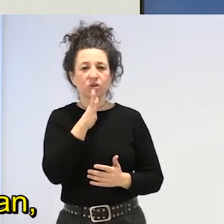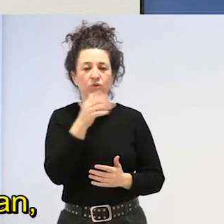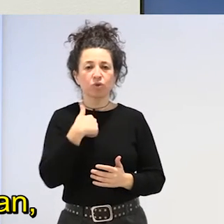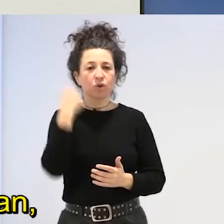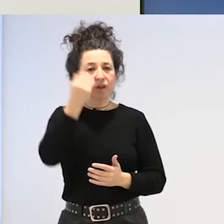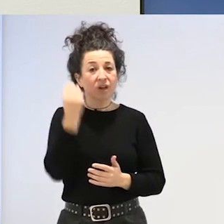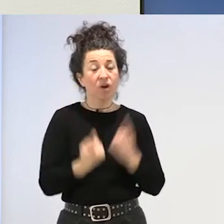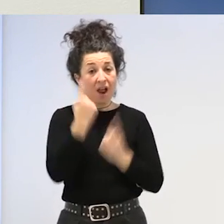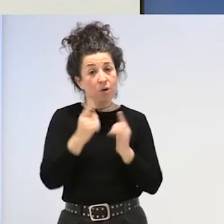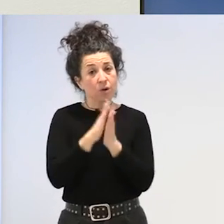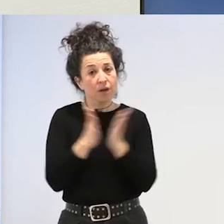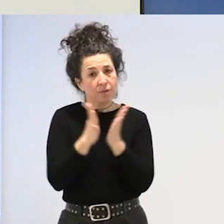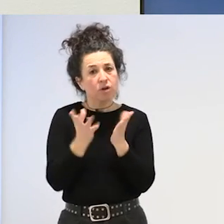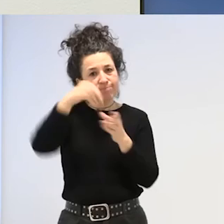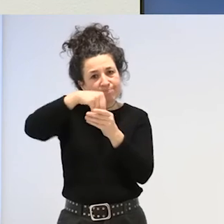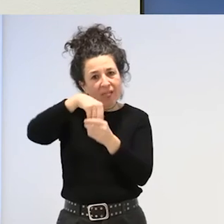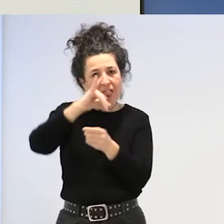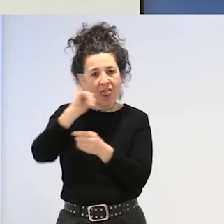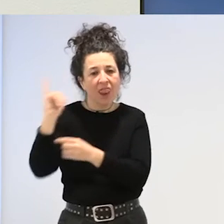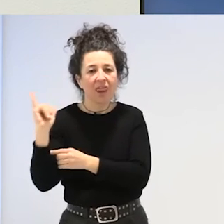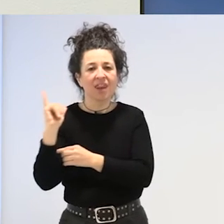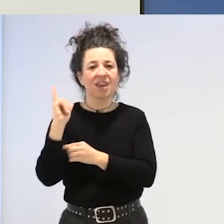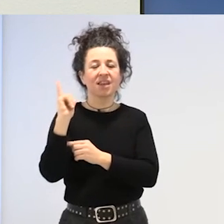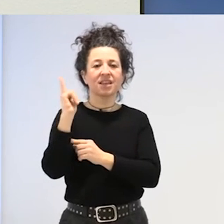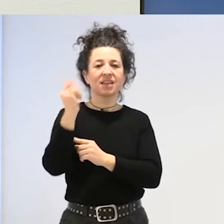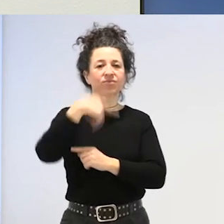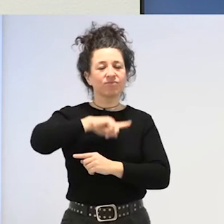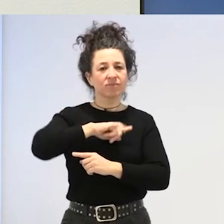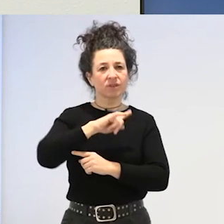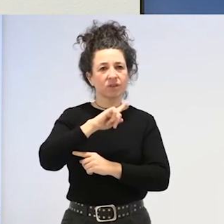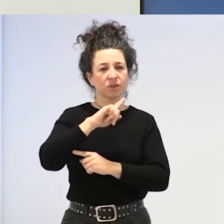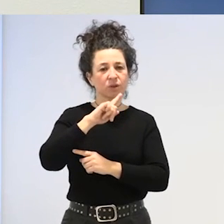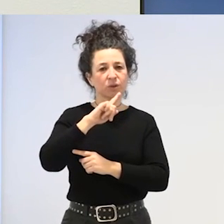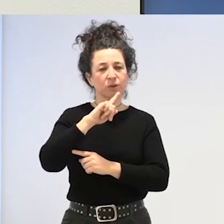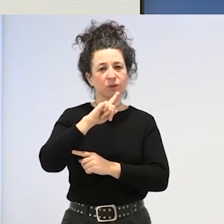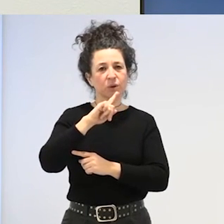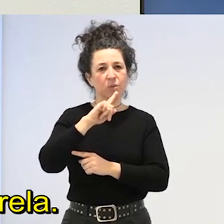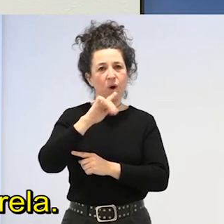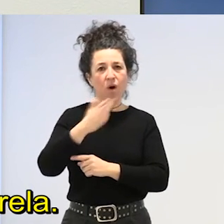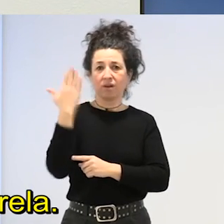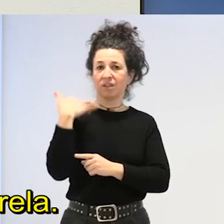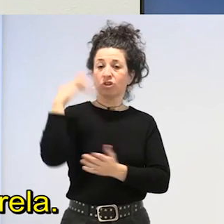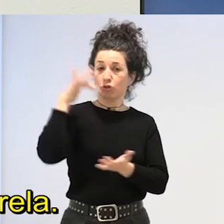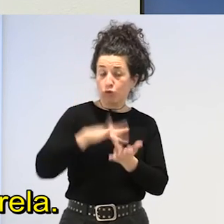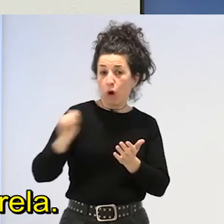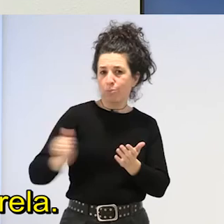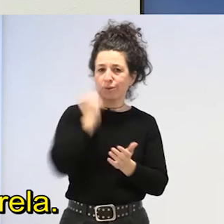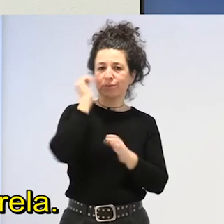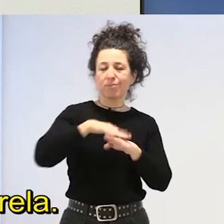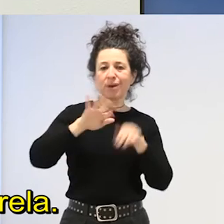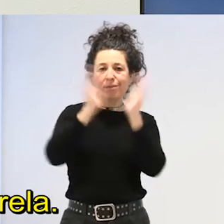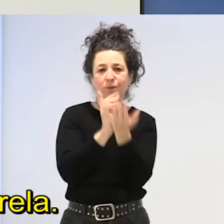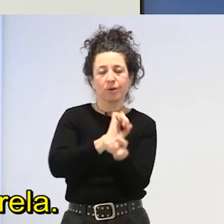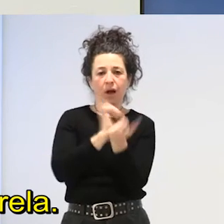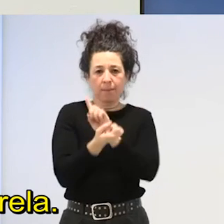zenbait liburutan, eta bagenituela mundu aldatzeko aukerak, eta 50 urte